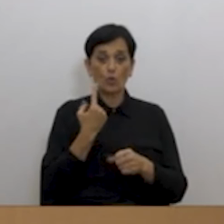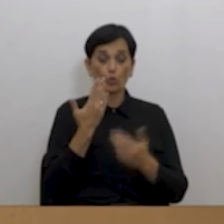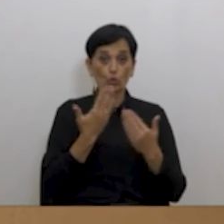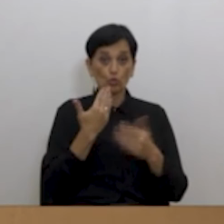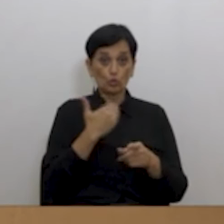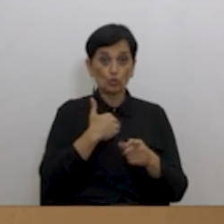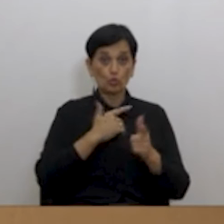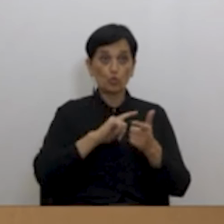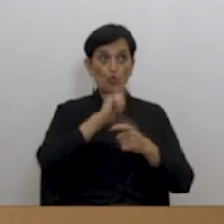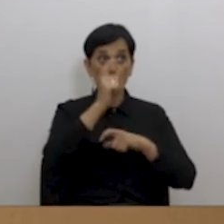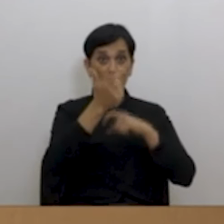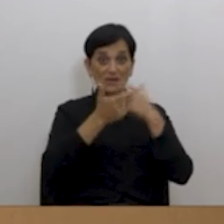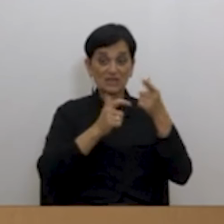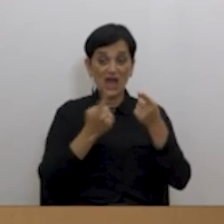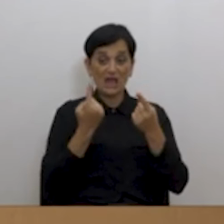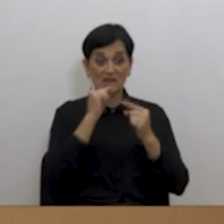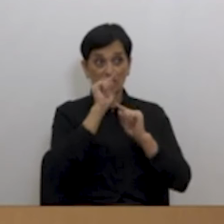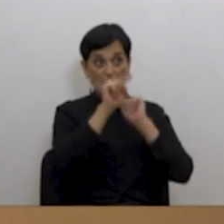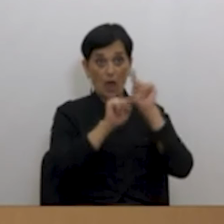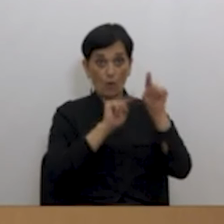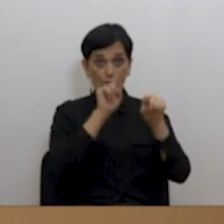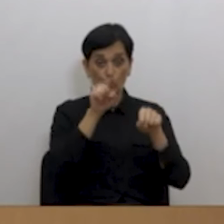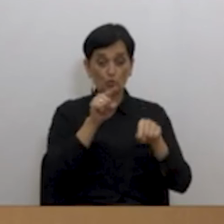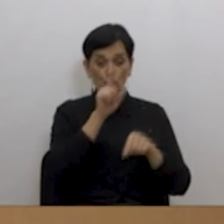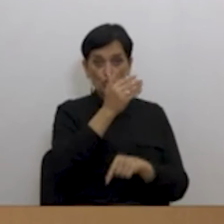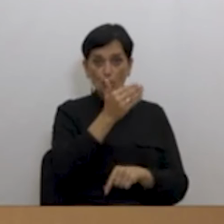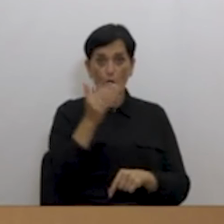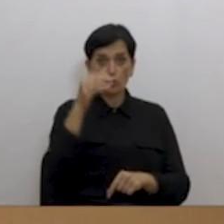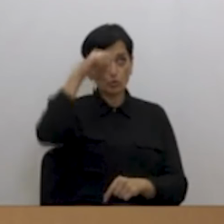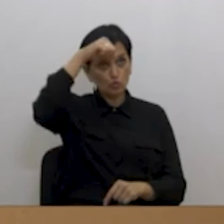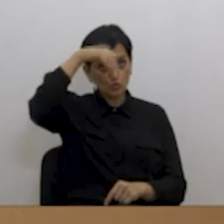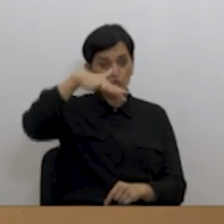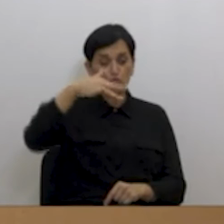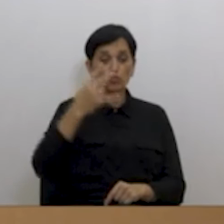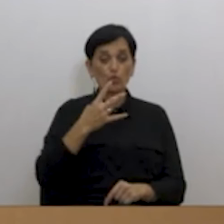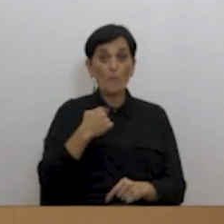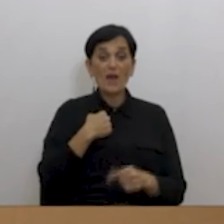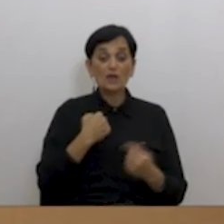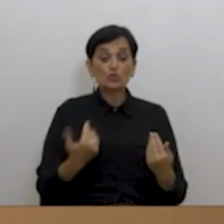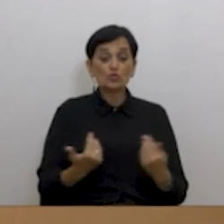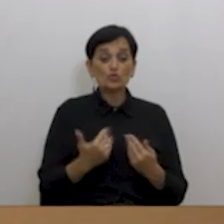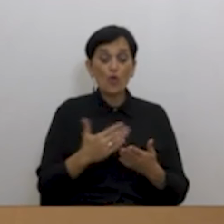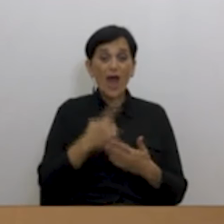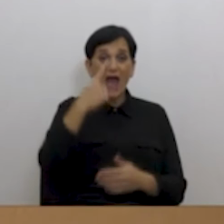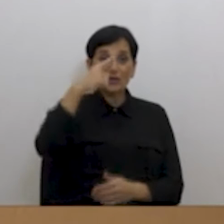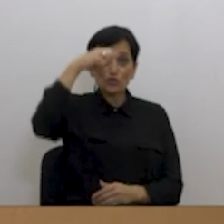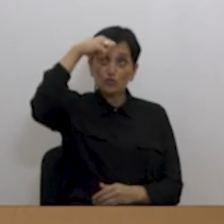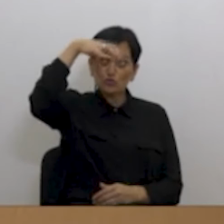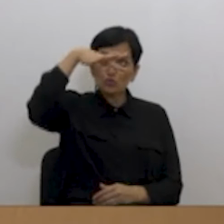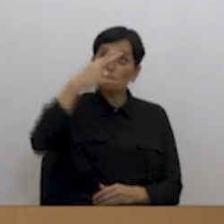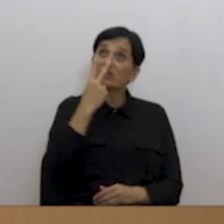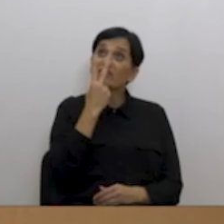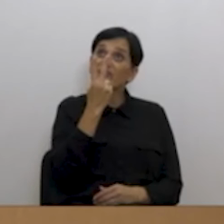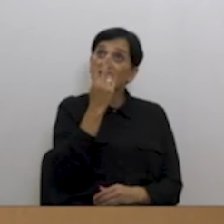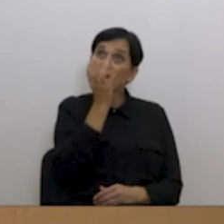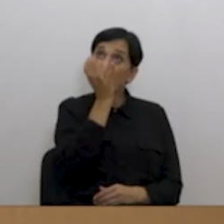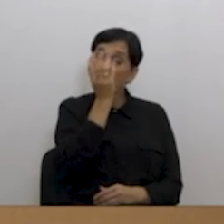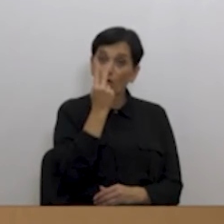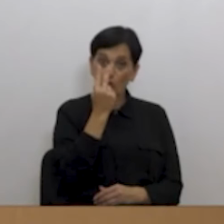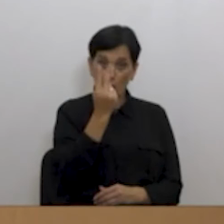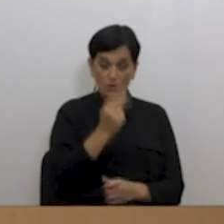თას დაუბრუნდეს ხალხი, აქ უნდა იყოს შუქი. თანამ ცოცხალი ვარ. ერთი შუქი ნახო აქ ხახმაცში